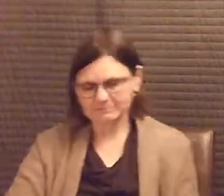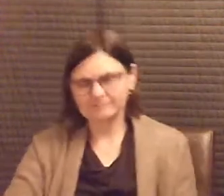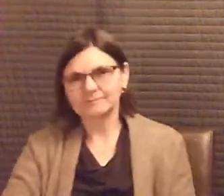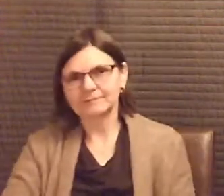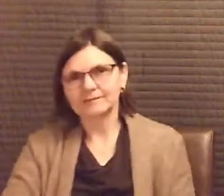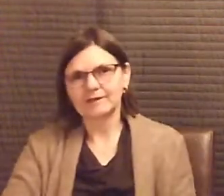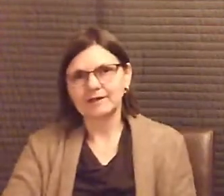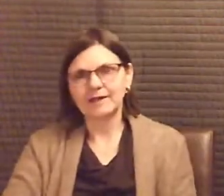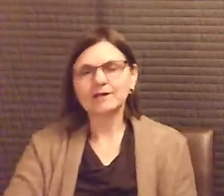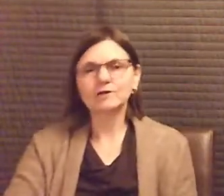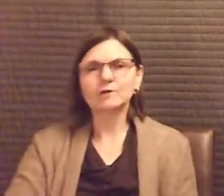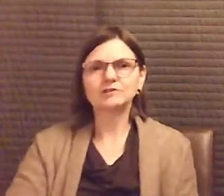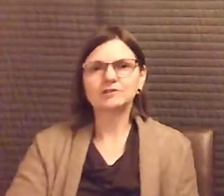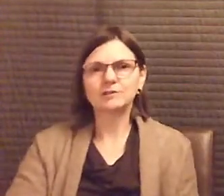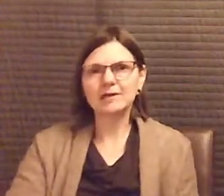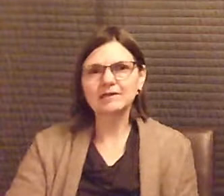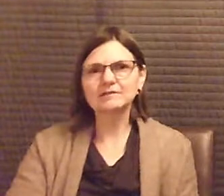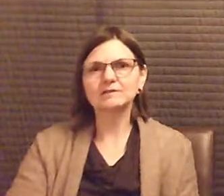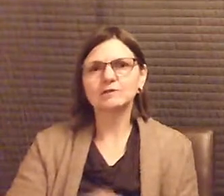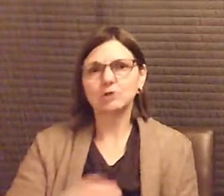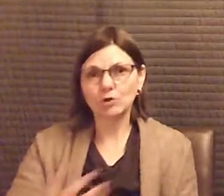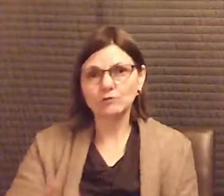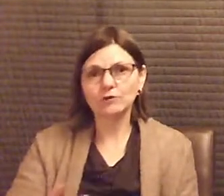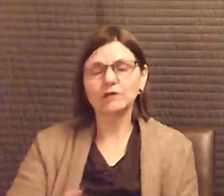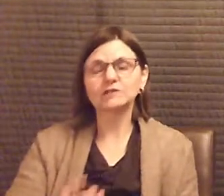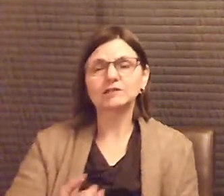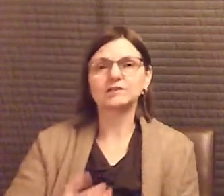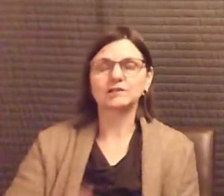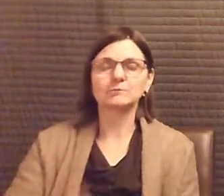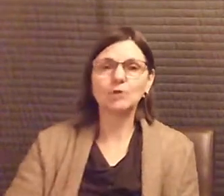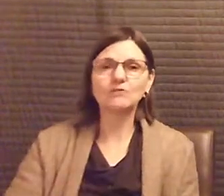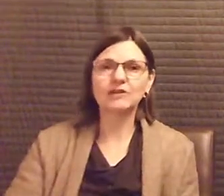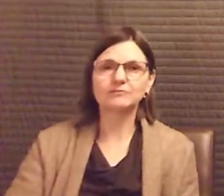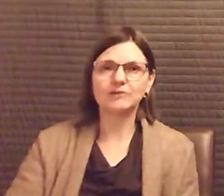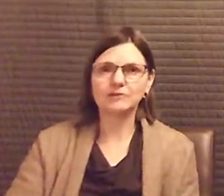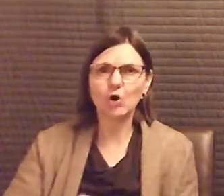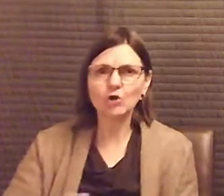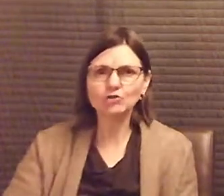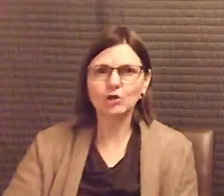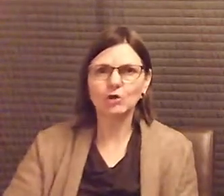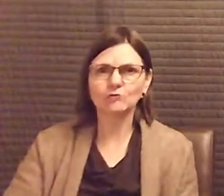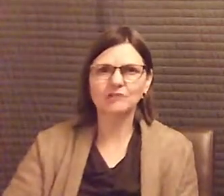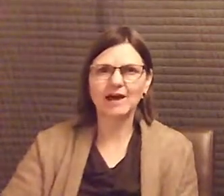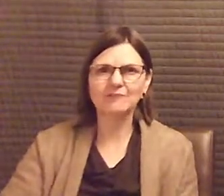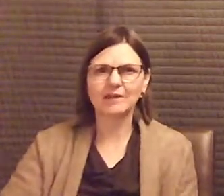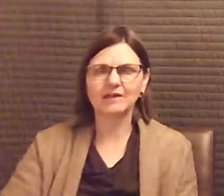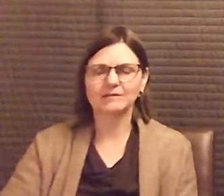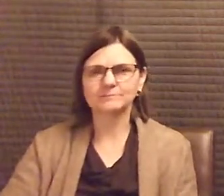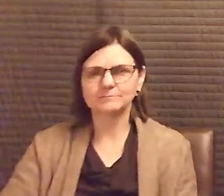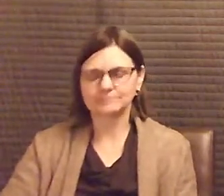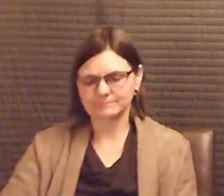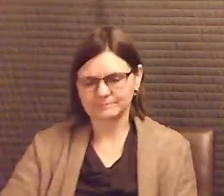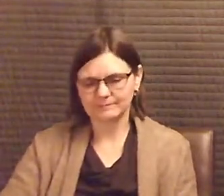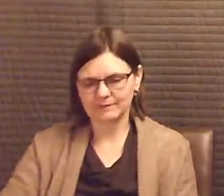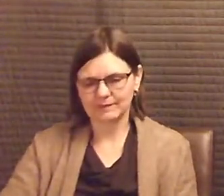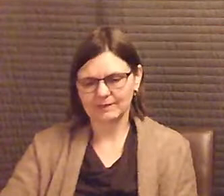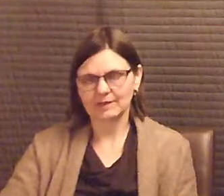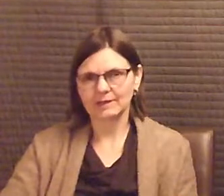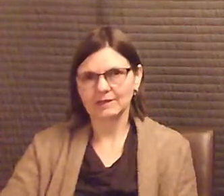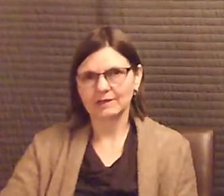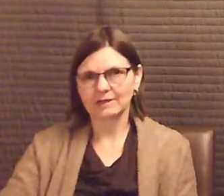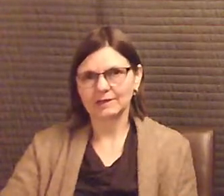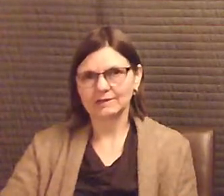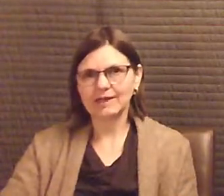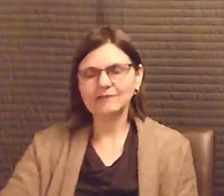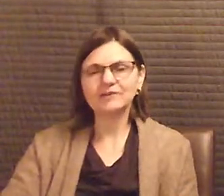hoorde amby ik geloof dat de gemeente de gelovigen hij de het bolwerk van ongeloof moet afbreken kiezen spulletjes kwijt